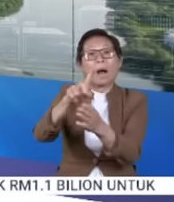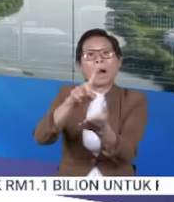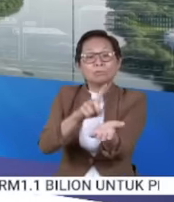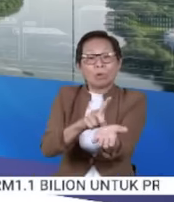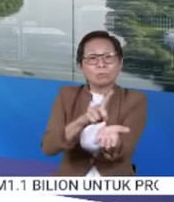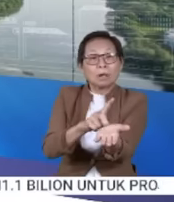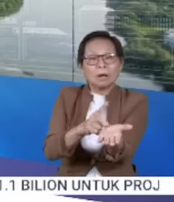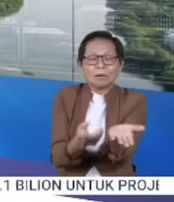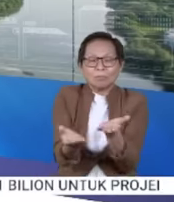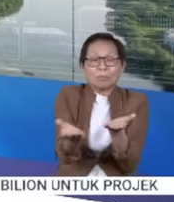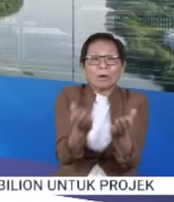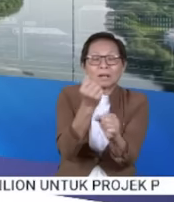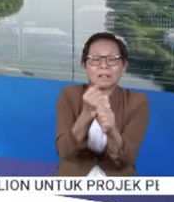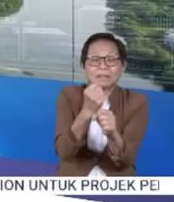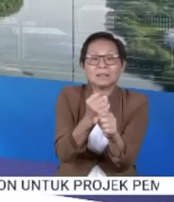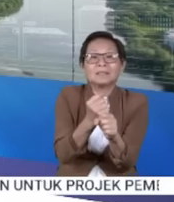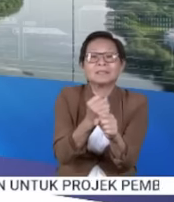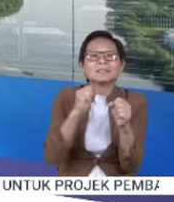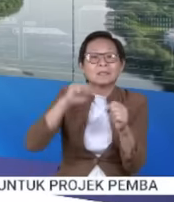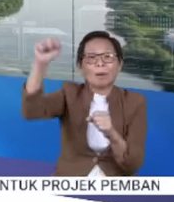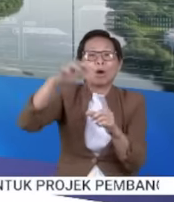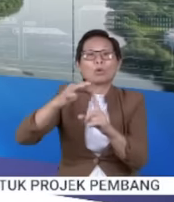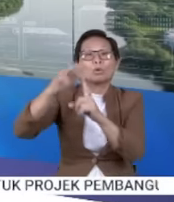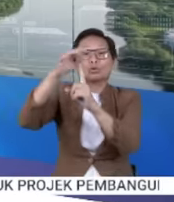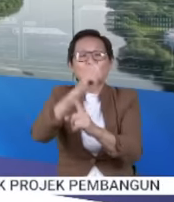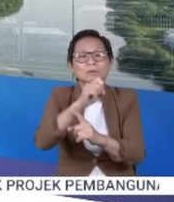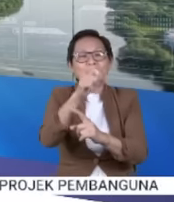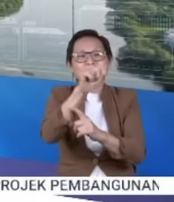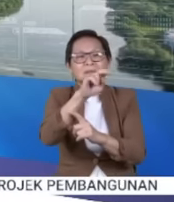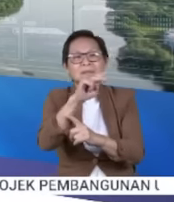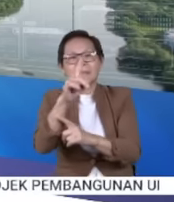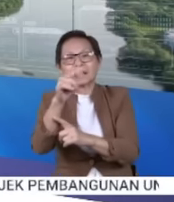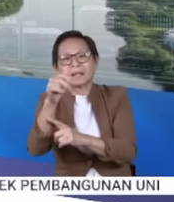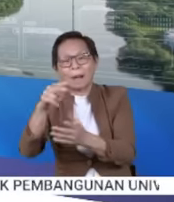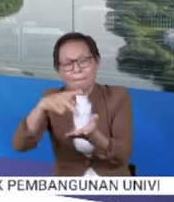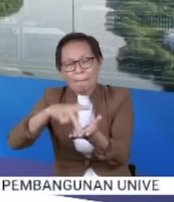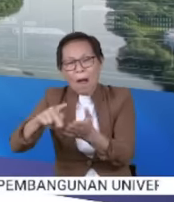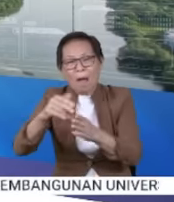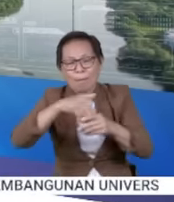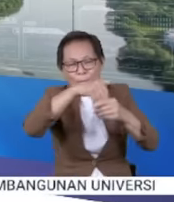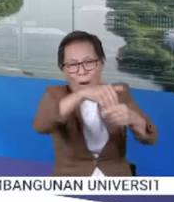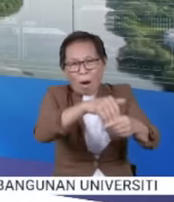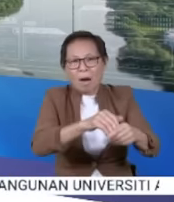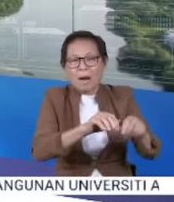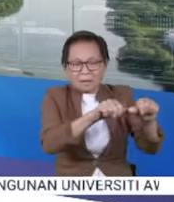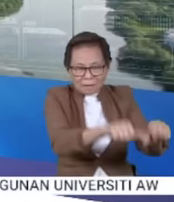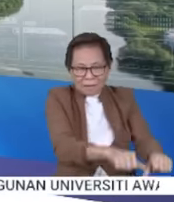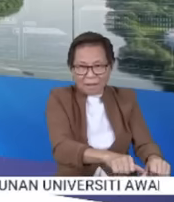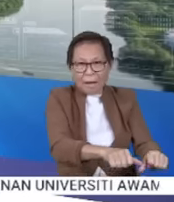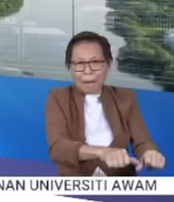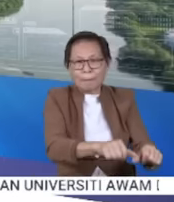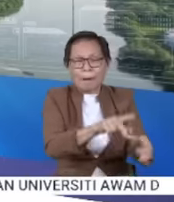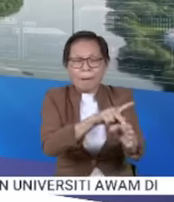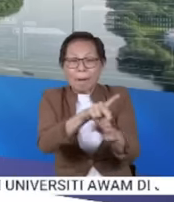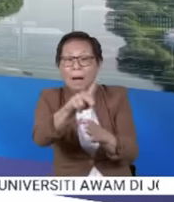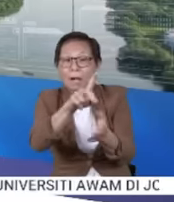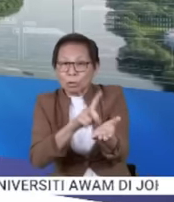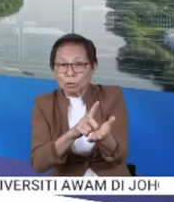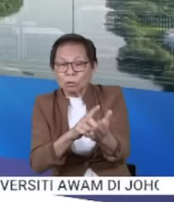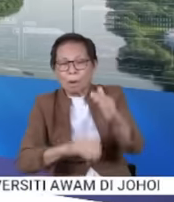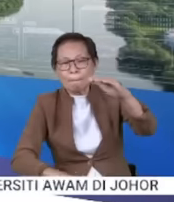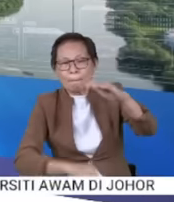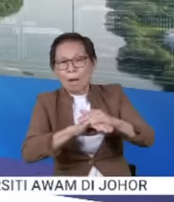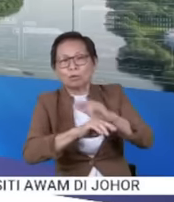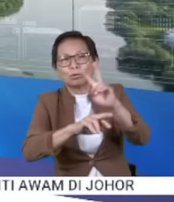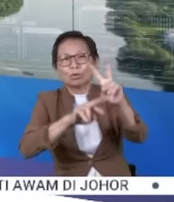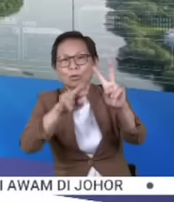untuk berhikmat di Saba khususnya di sana Kami termasuklah bayaran insentif penempatan pakar maksimum 2500